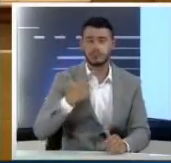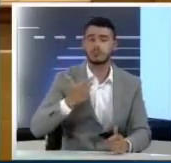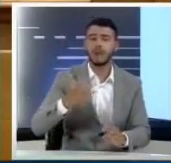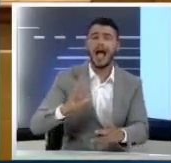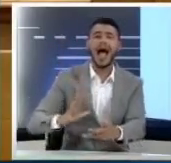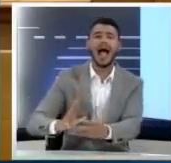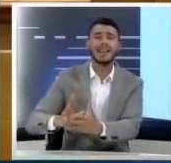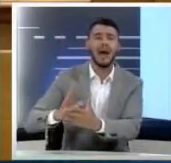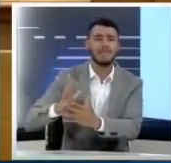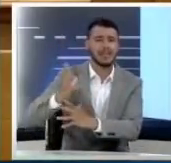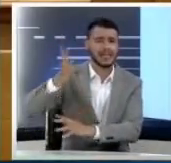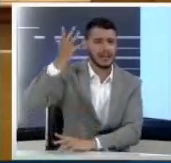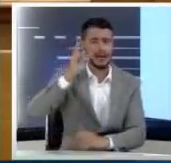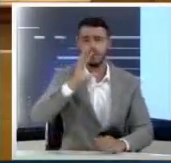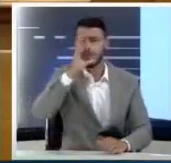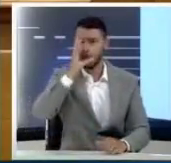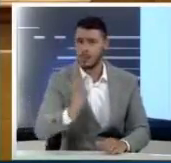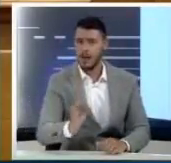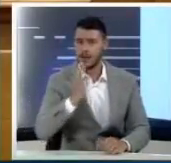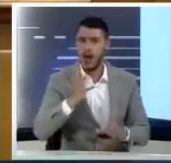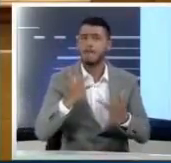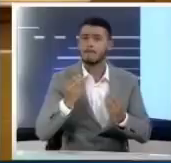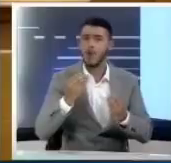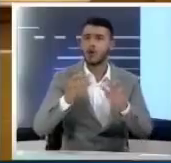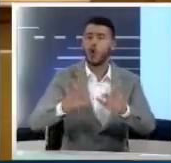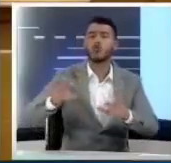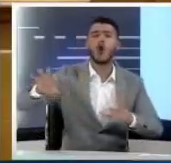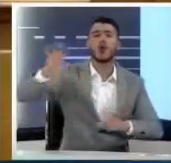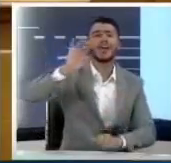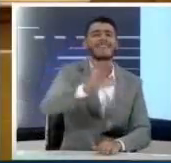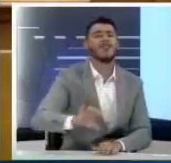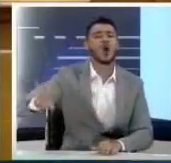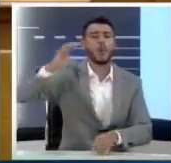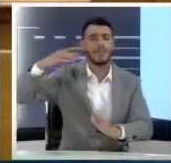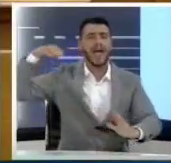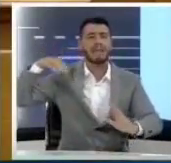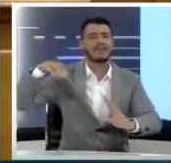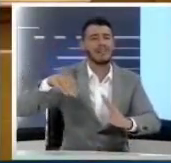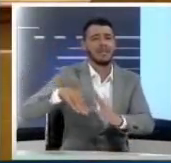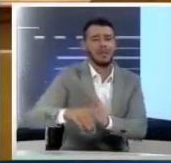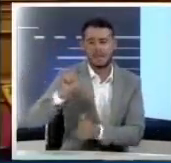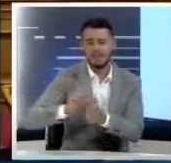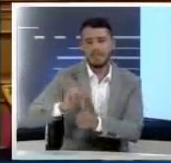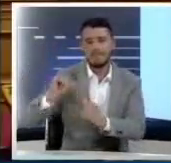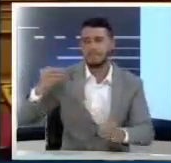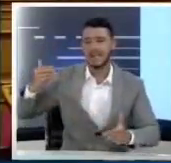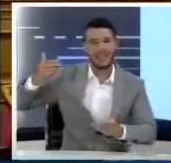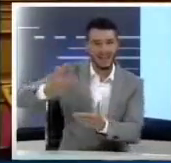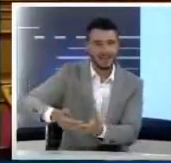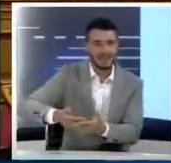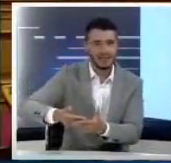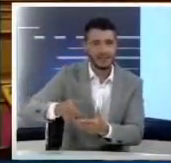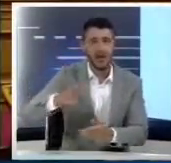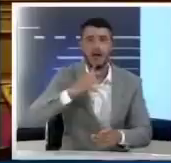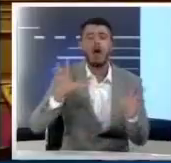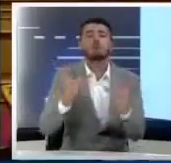ανάπτυξης εξασθένησαν σε πολλές χώρες της Ευρωζώνης κατά τη διάρκεια των τελευταίων μηνών, ο μεταποιητικός τομέας